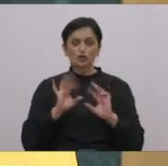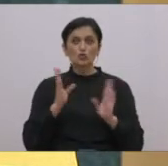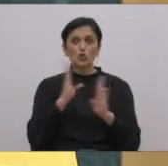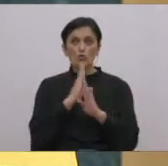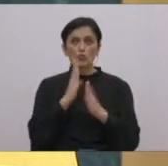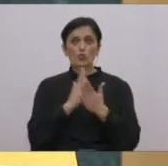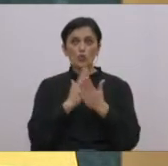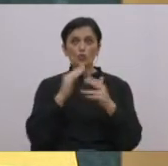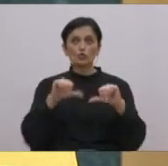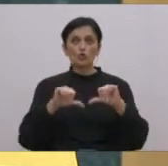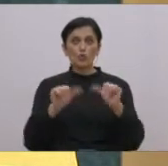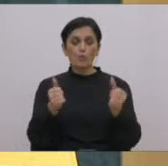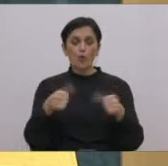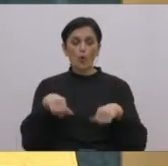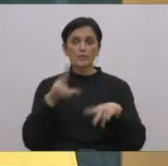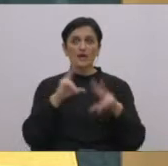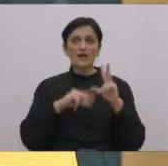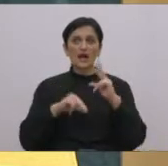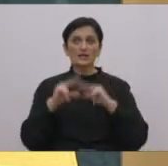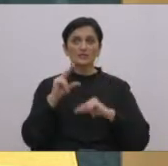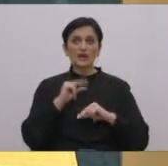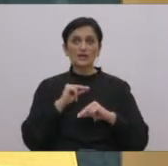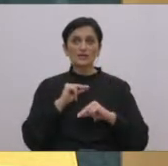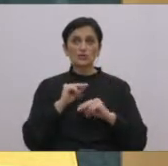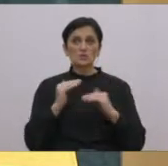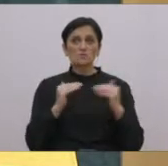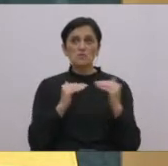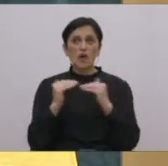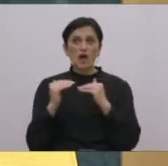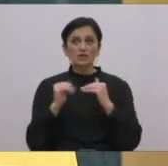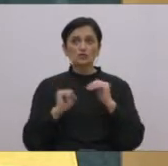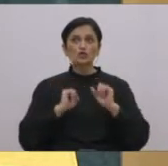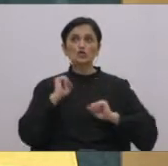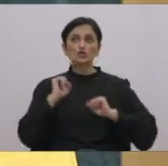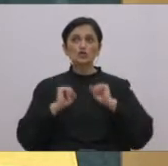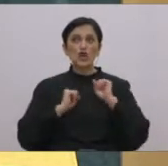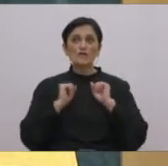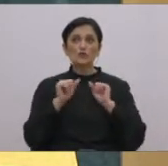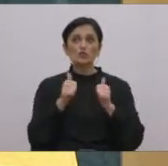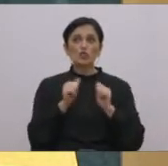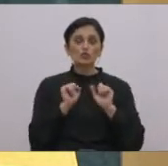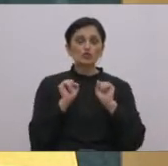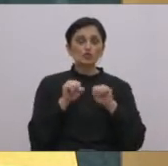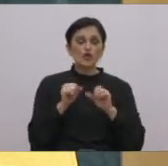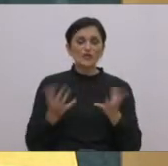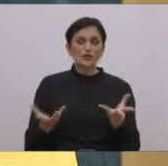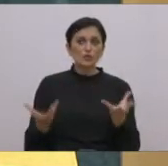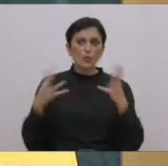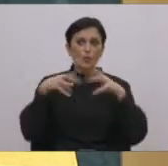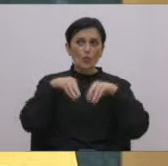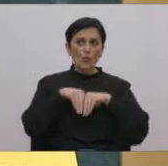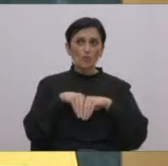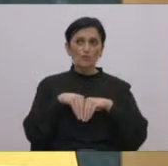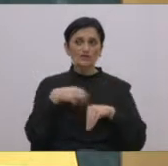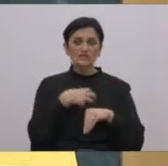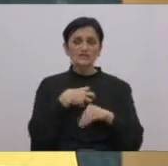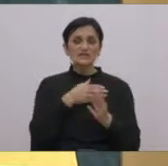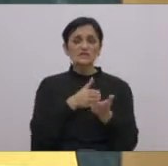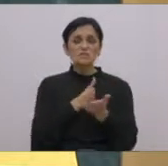uneprivia formatis catolici nebit. Maximalul răcevet s-a detrușit, le vizi de guarat, movit s-a atolat, el i-a dimit martorul